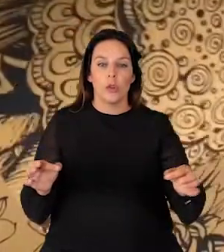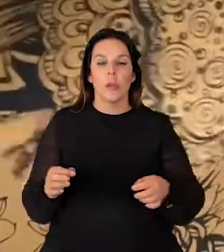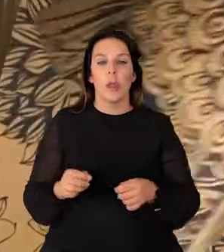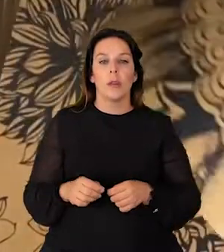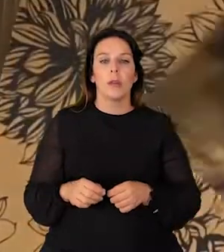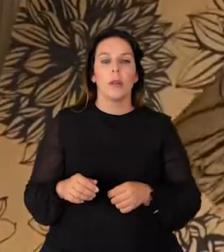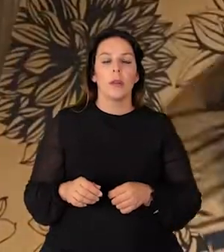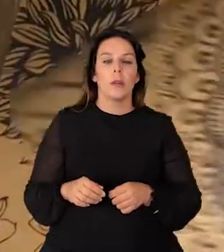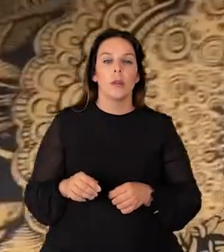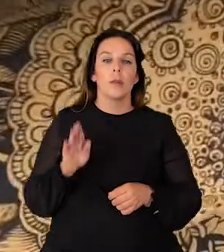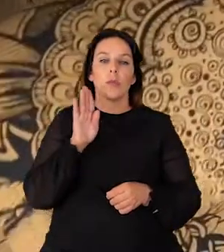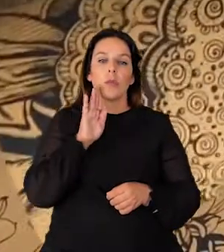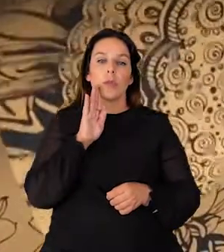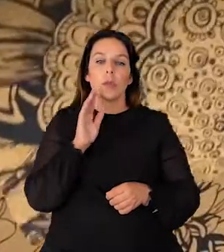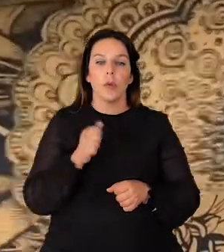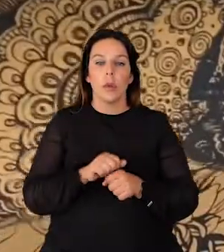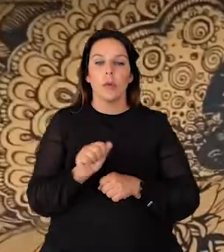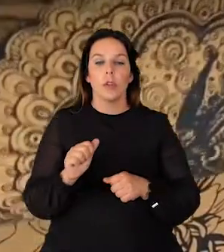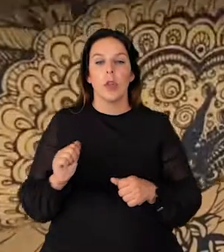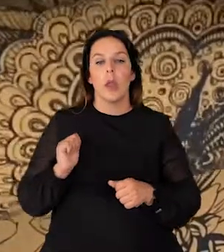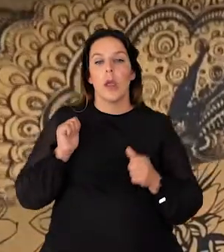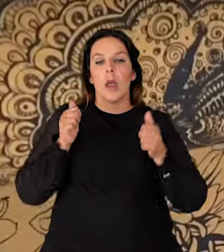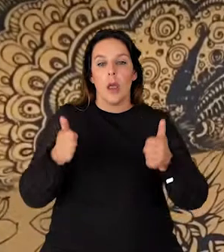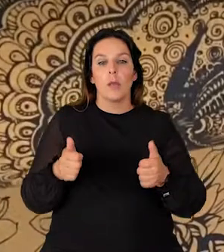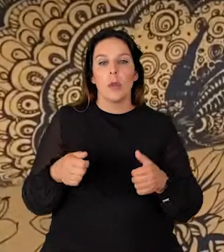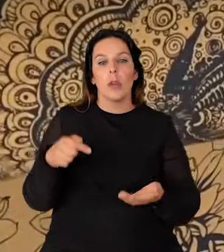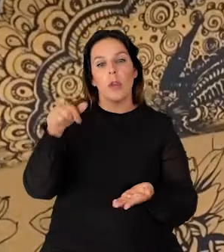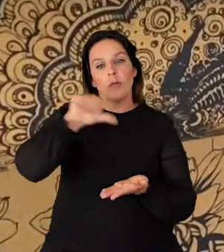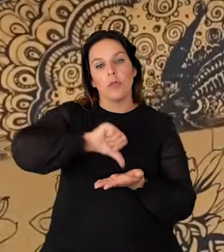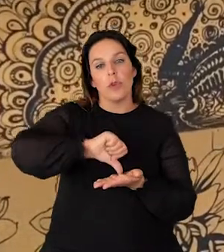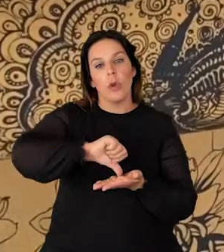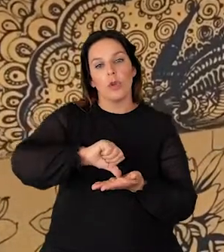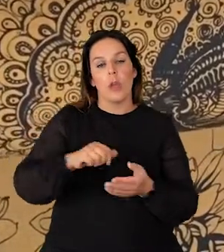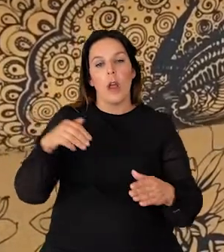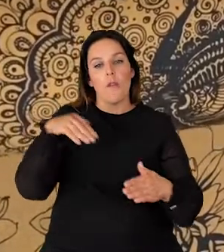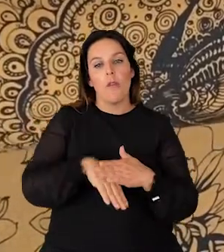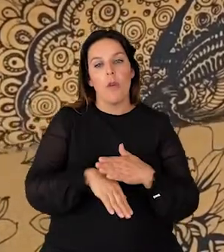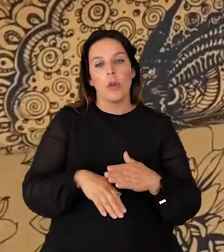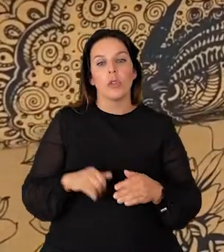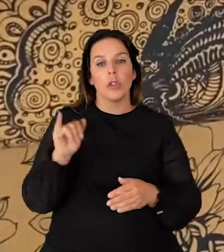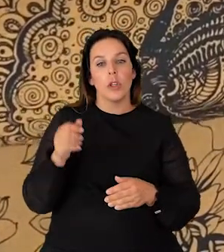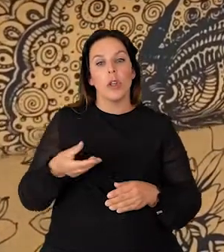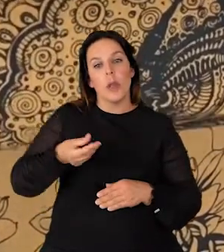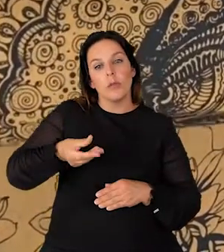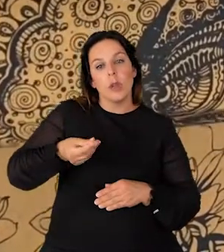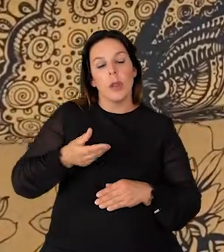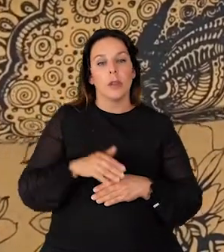pasował, żeby można było go bez problemu do środka włożyć i przykleić.